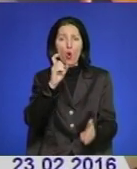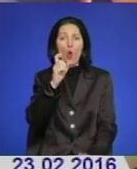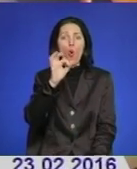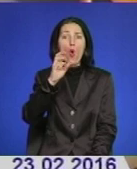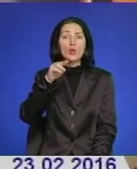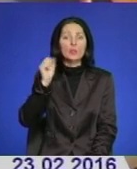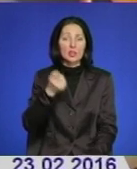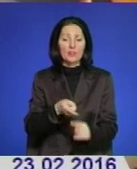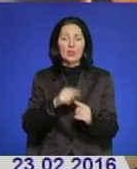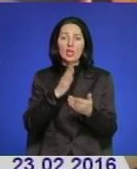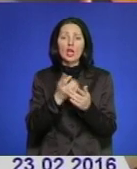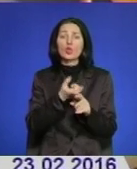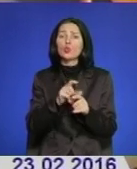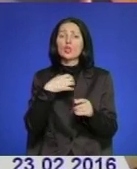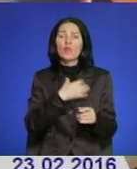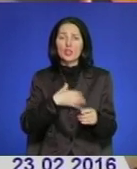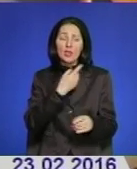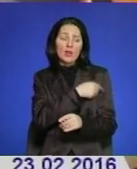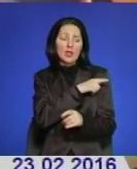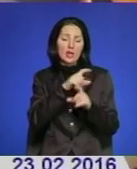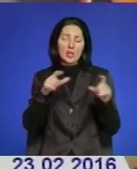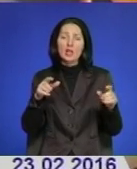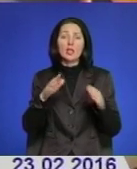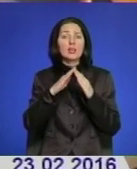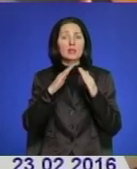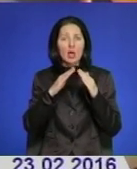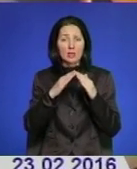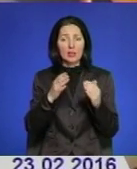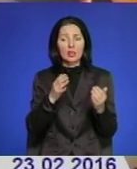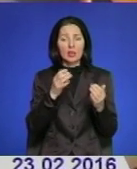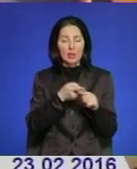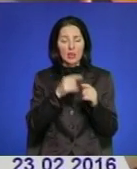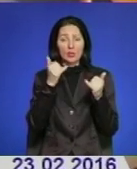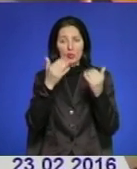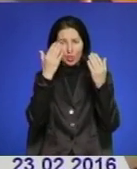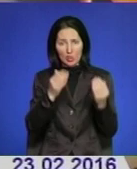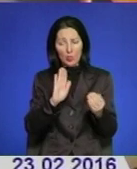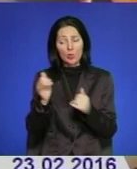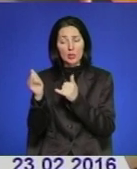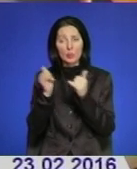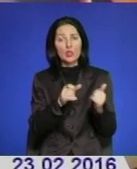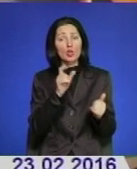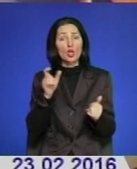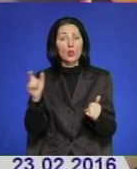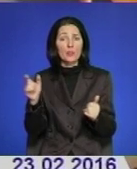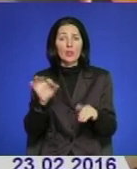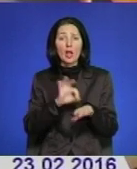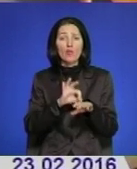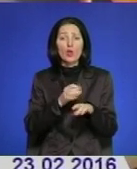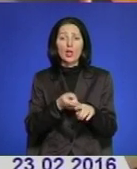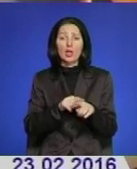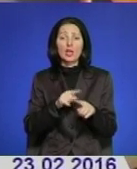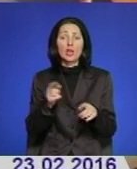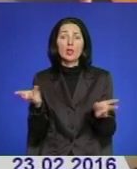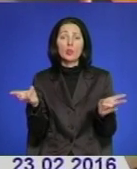важливий лікарняний заклад, який на сьогоднішній день буде забезпечувати пацієнтів, які